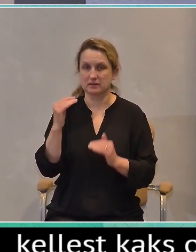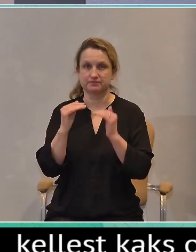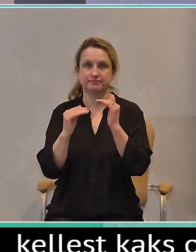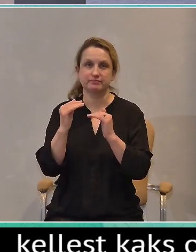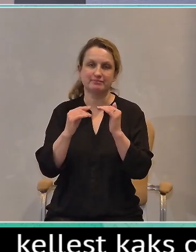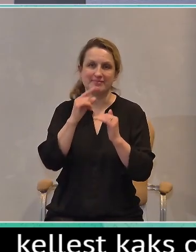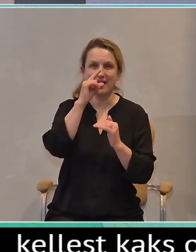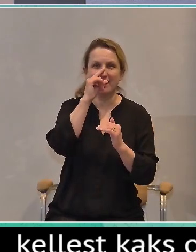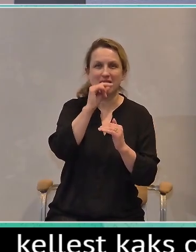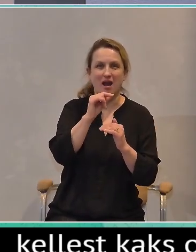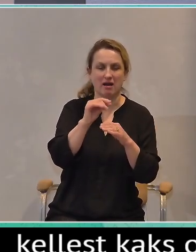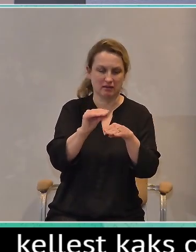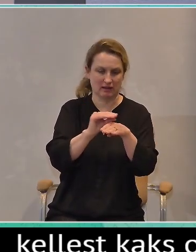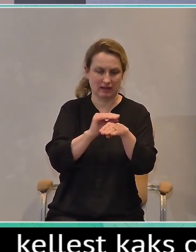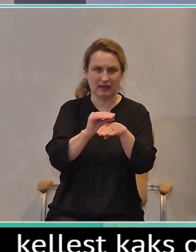naha erinevaid kihte